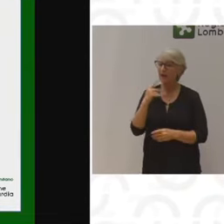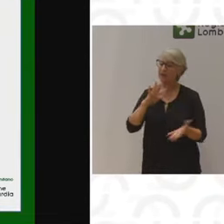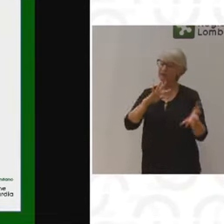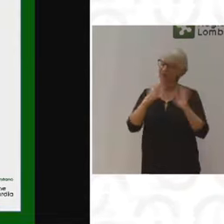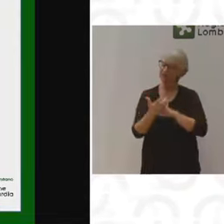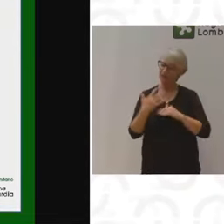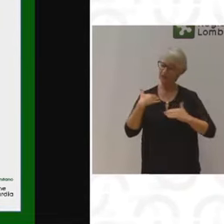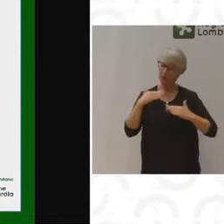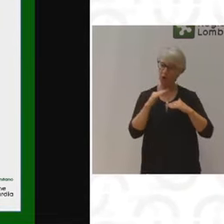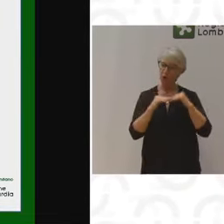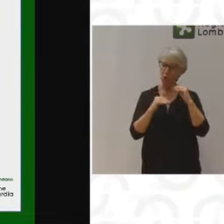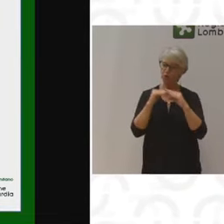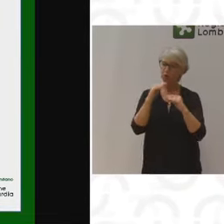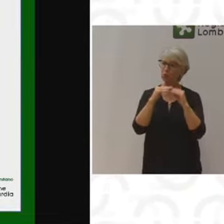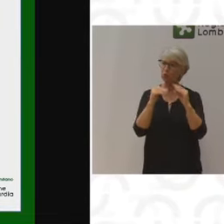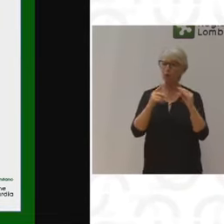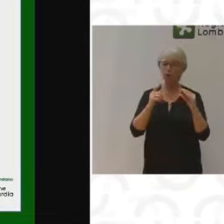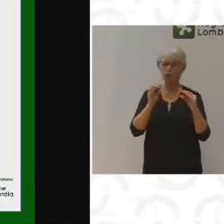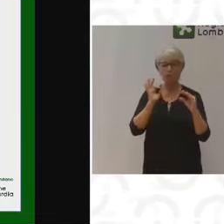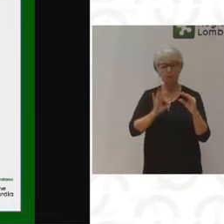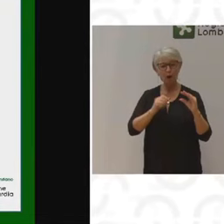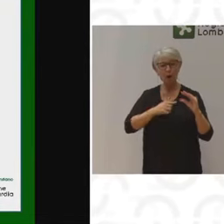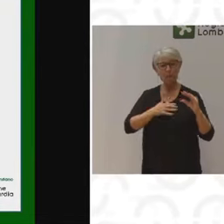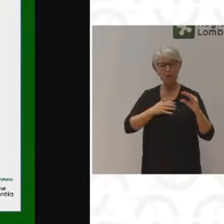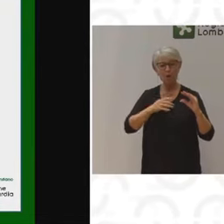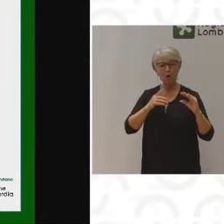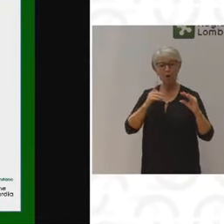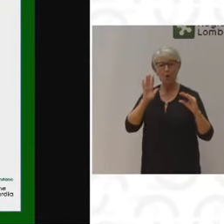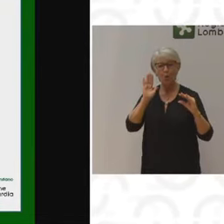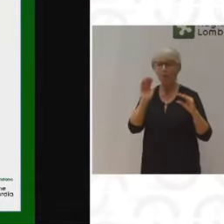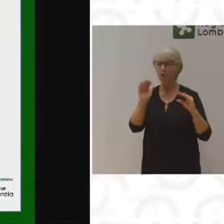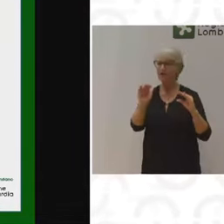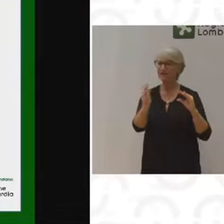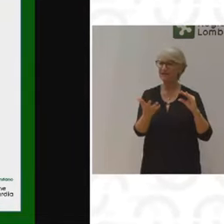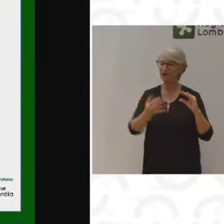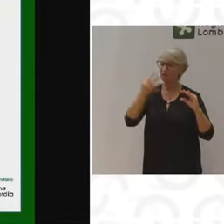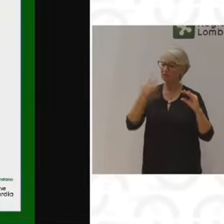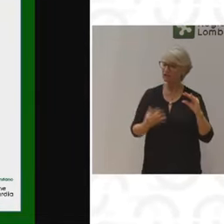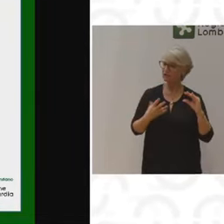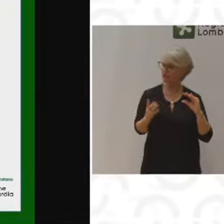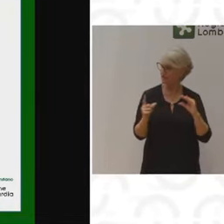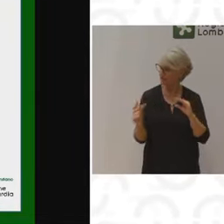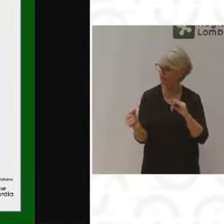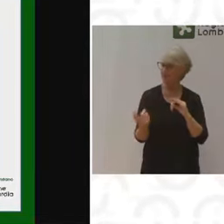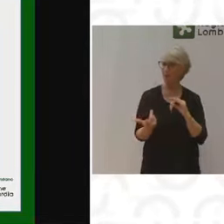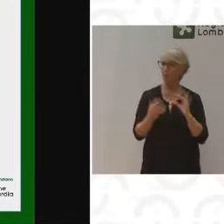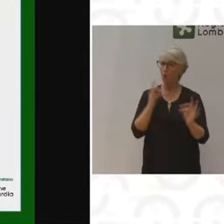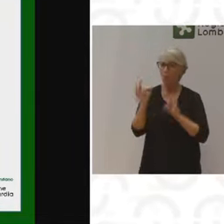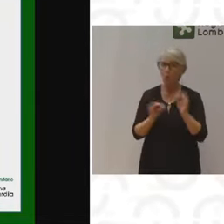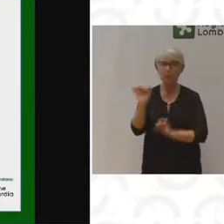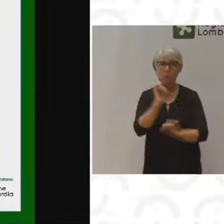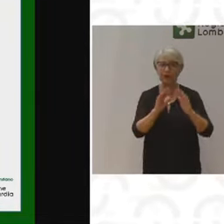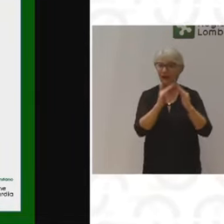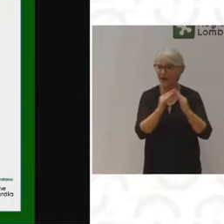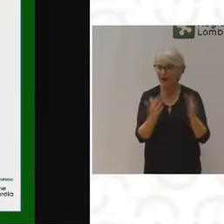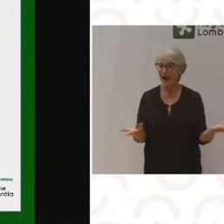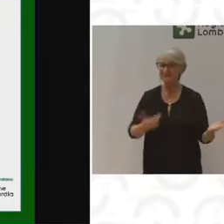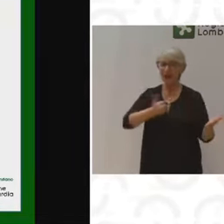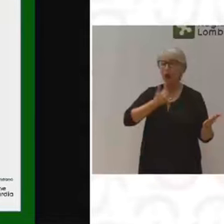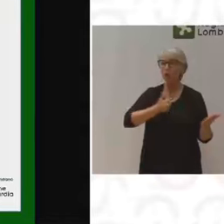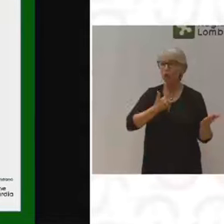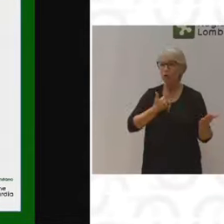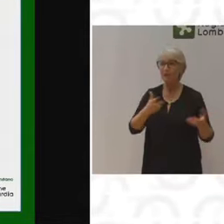costruttori del proprio quotidiano, dice il video. Decidere insieme, partecipare alla cura della casa. L'autonomia